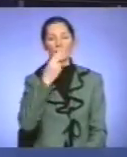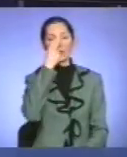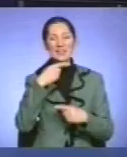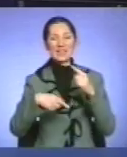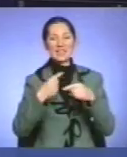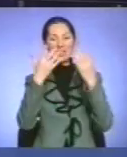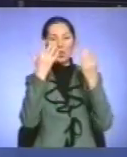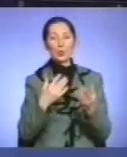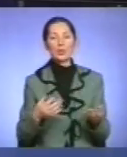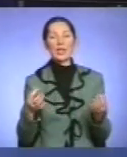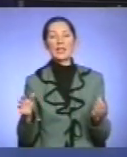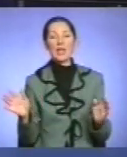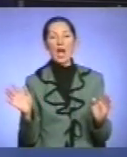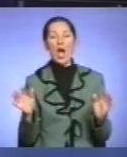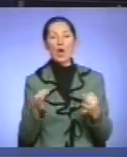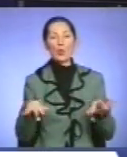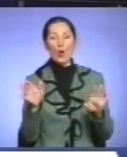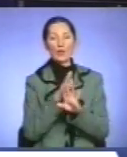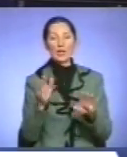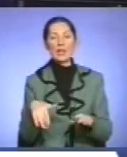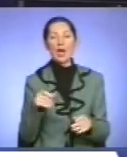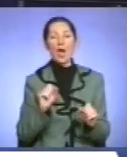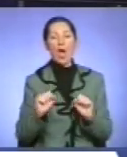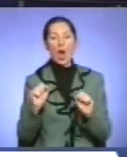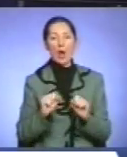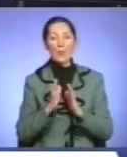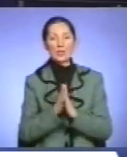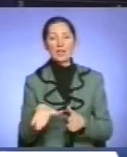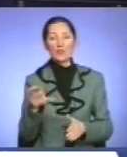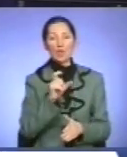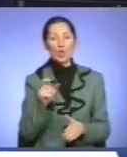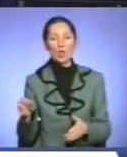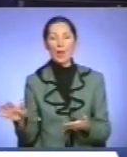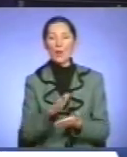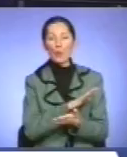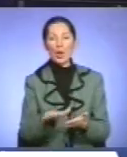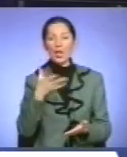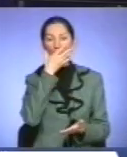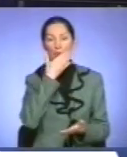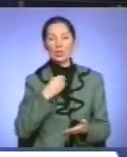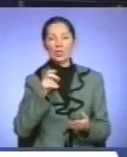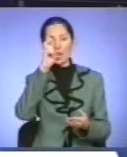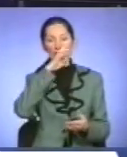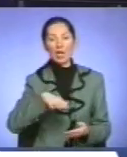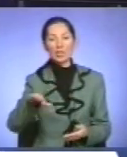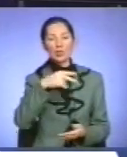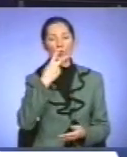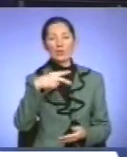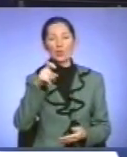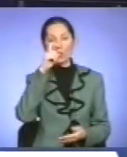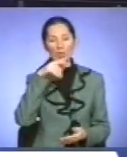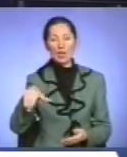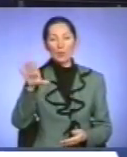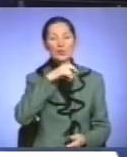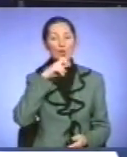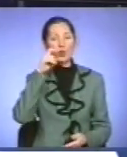Традиційно у День довкілля урядовці закликали усіх небайдужих громадян прибирати і прикрашати країну. 20 квітня по усій